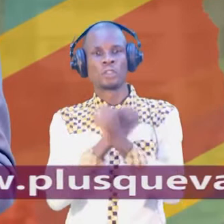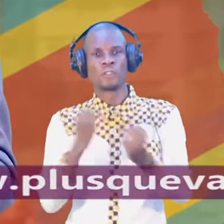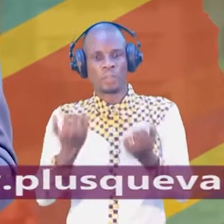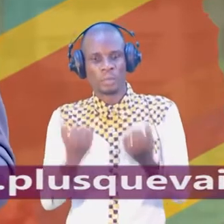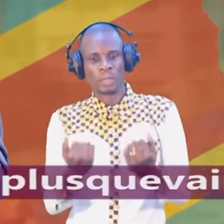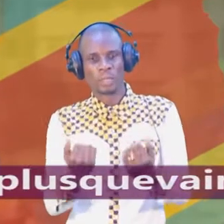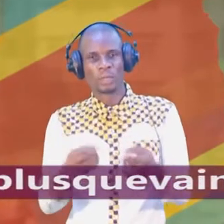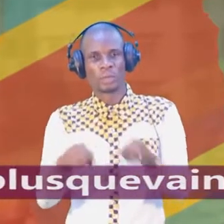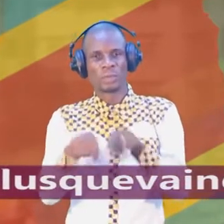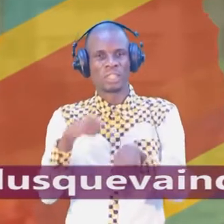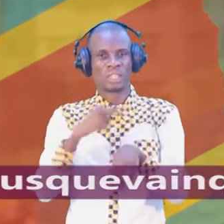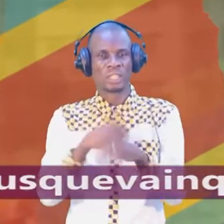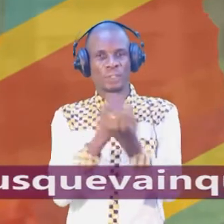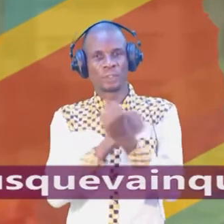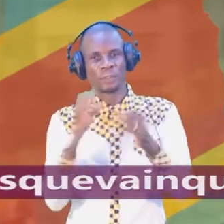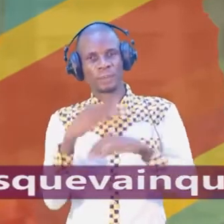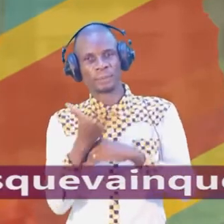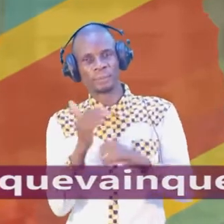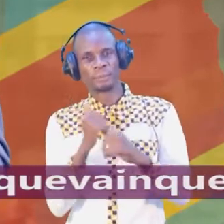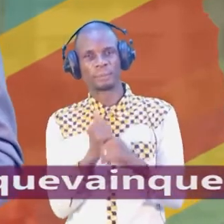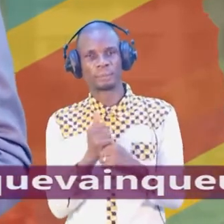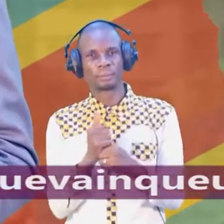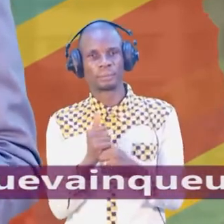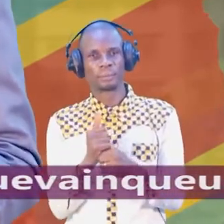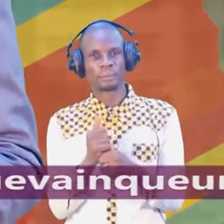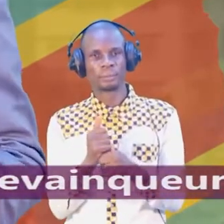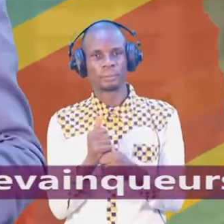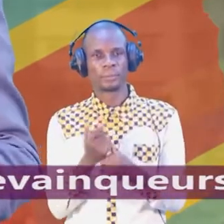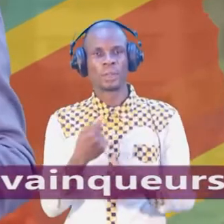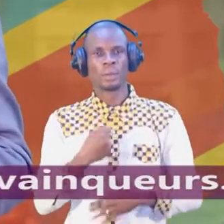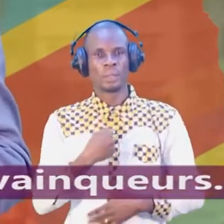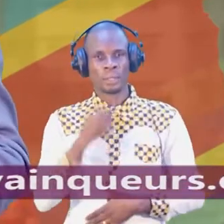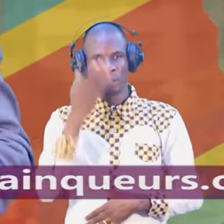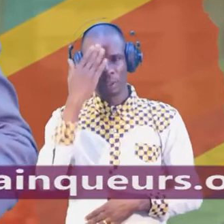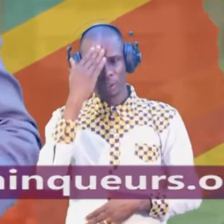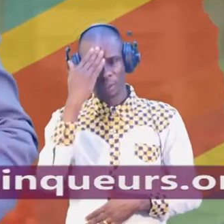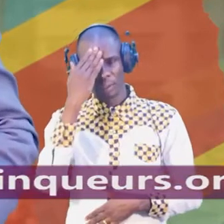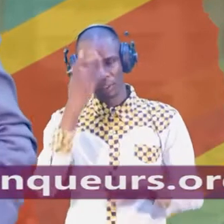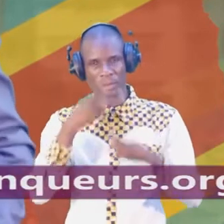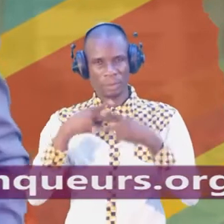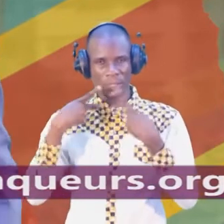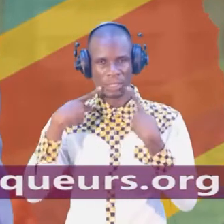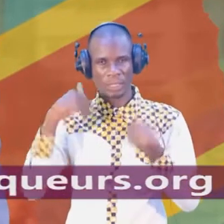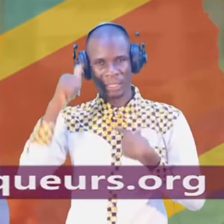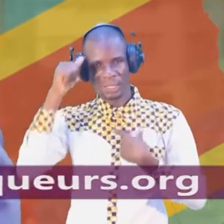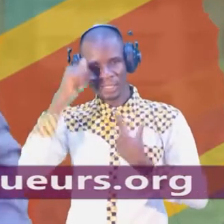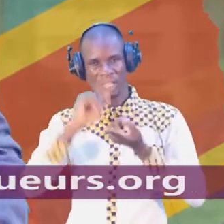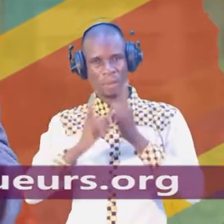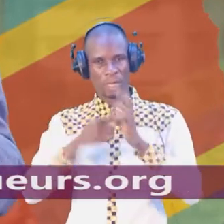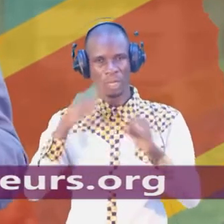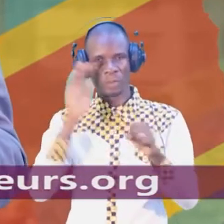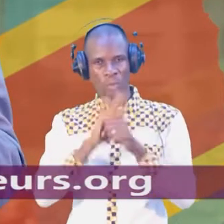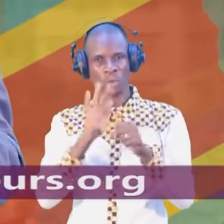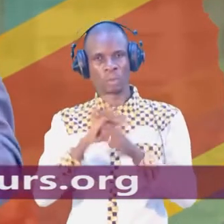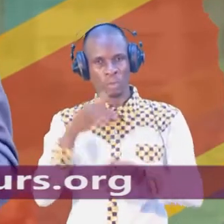na mbala moko to ekozala na eleko moko boy. J'espère que l'orateur en a parlé suffisamment hier. Na